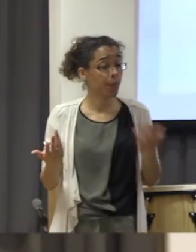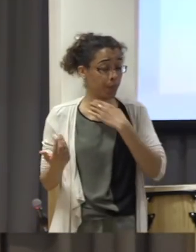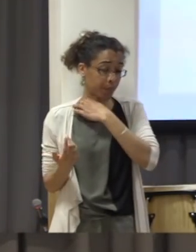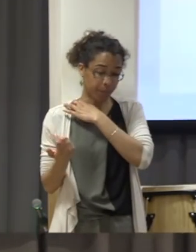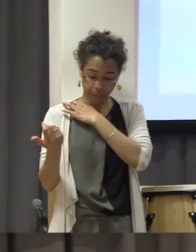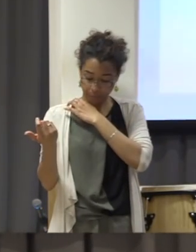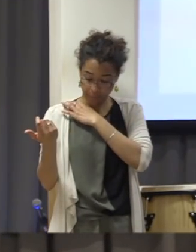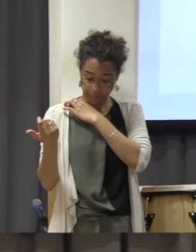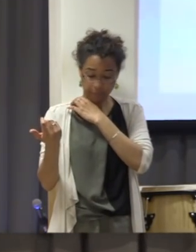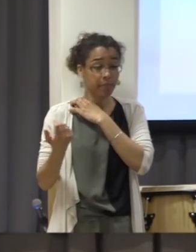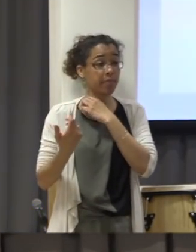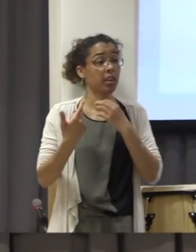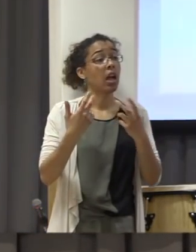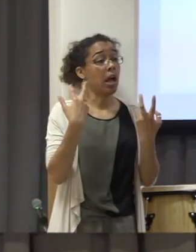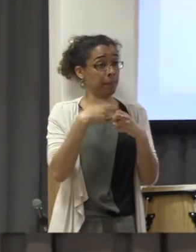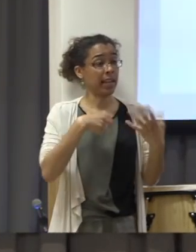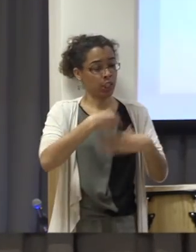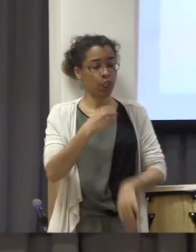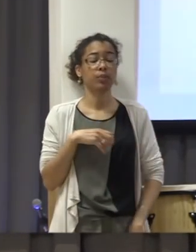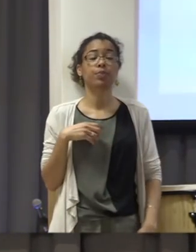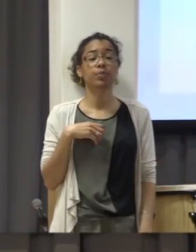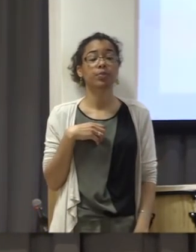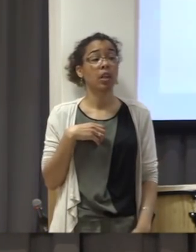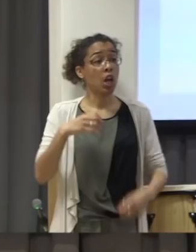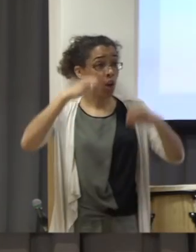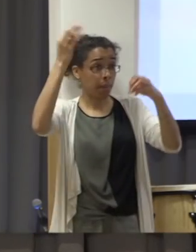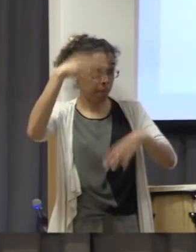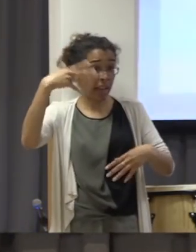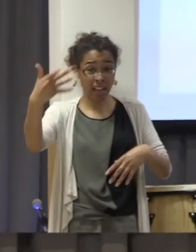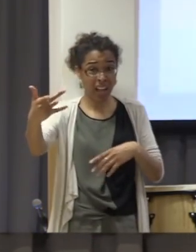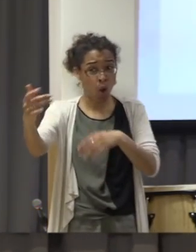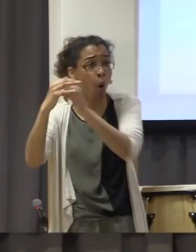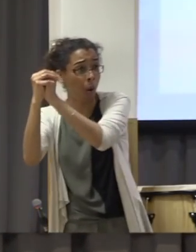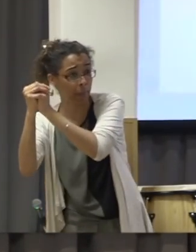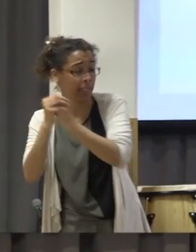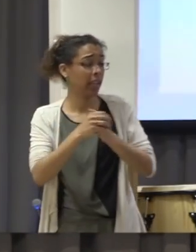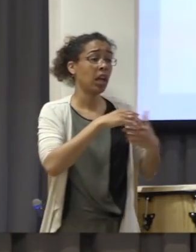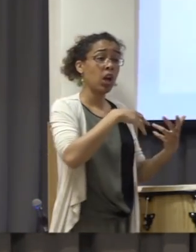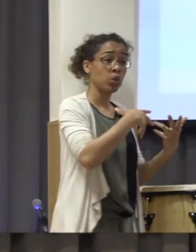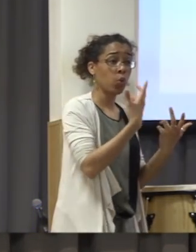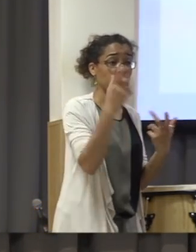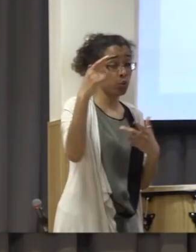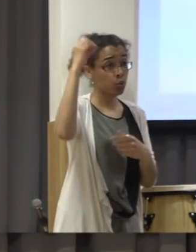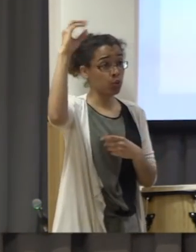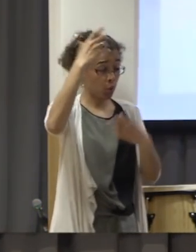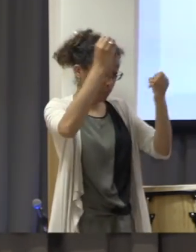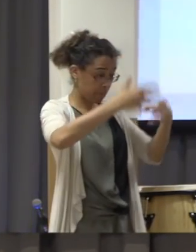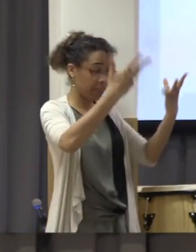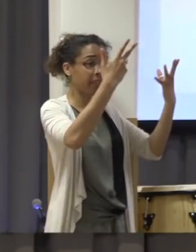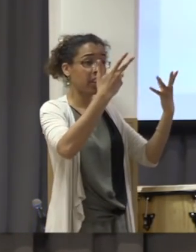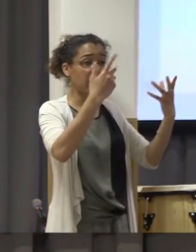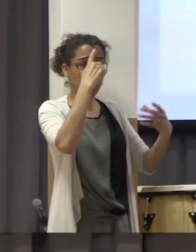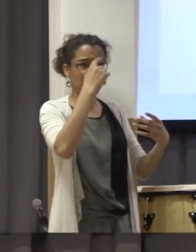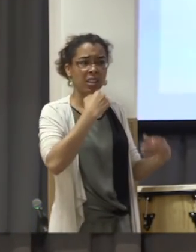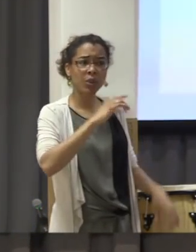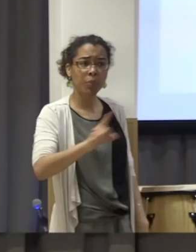maintenant, Pierre qui sort miraculeusement, comme ils l'ont voulu, comme c'était leur prière, Dieu a exaucé, voilà